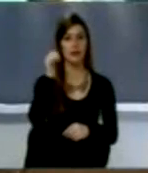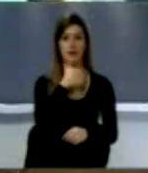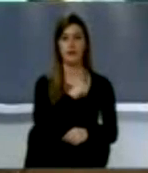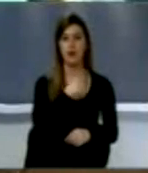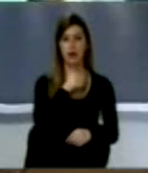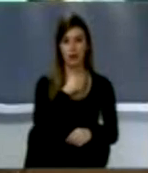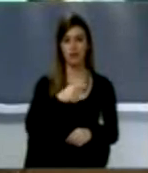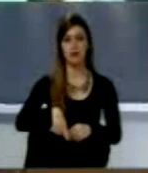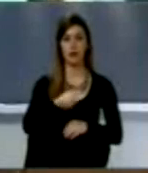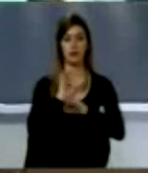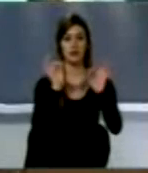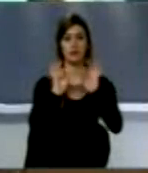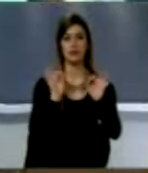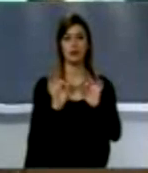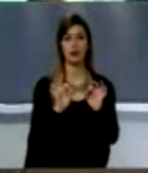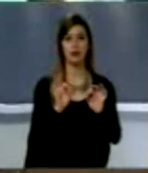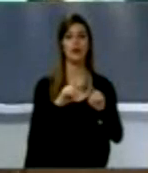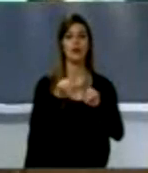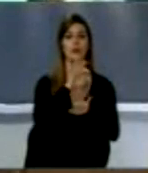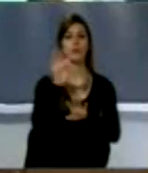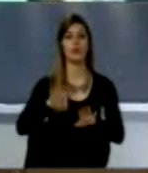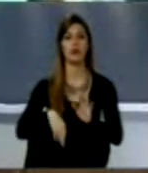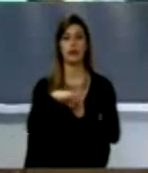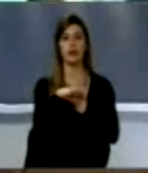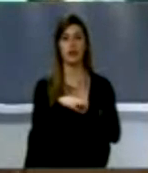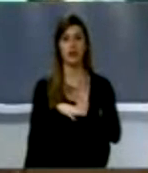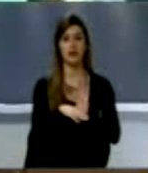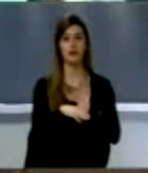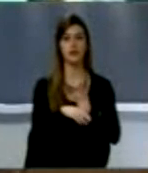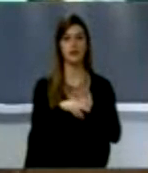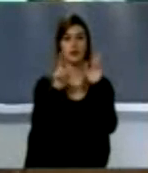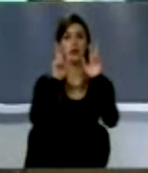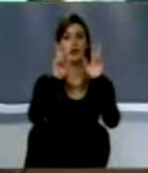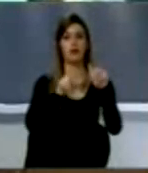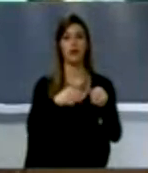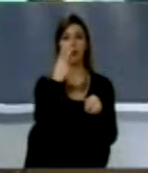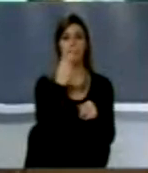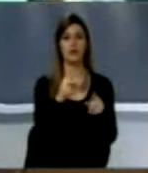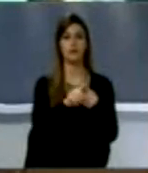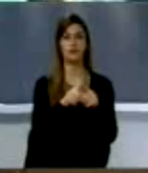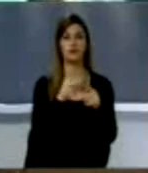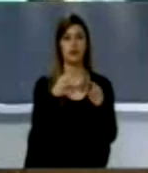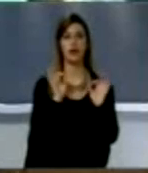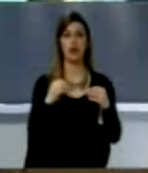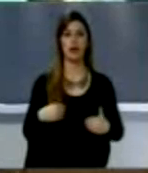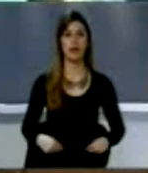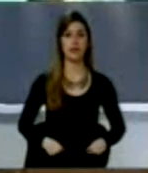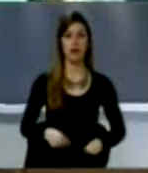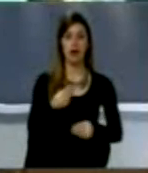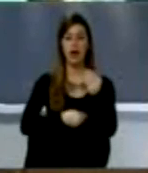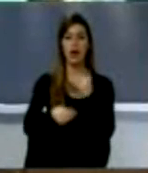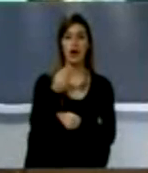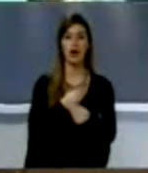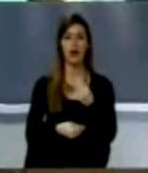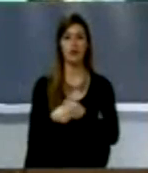procedimin në kuvent të projekt ligjit të pandryshuar, për pak minuta të ishin konsultuar me ndonjë ekspert ekonomisë për të